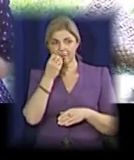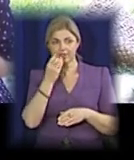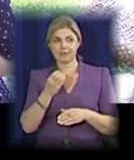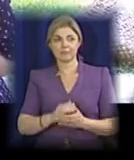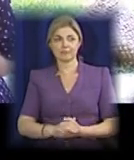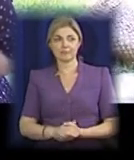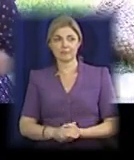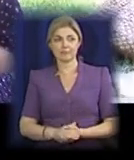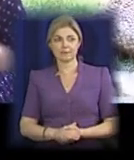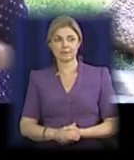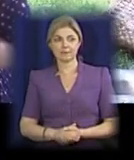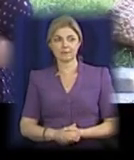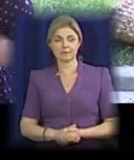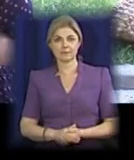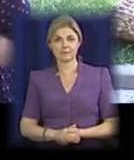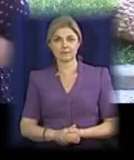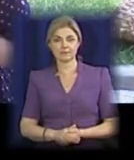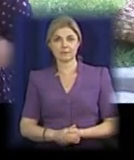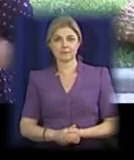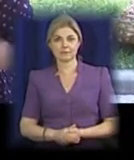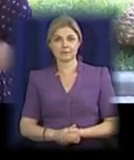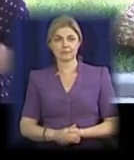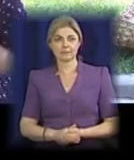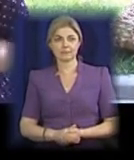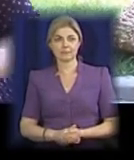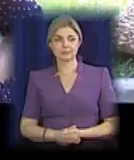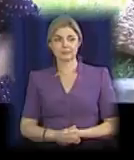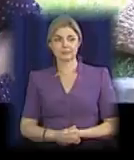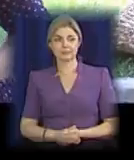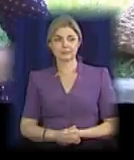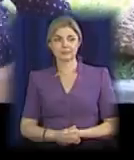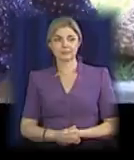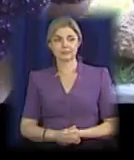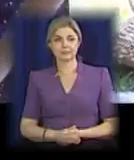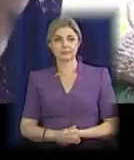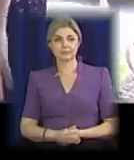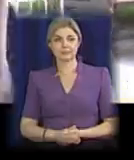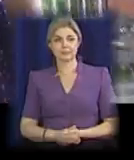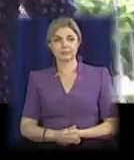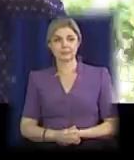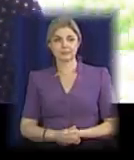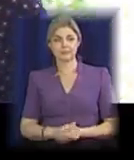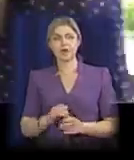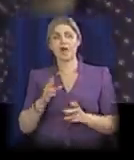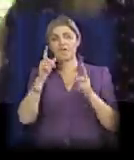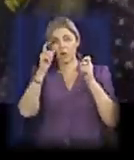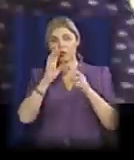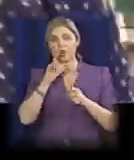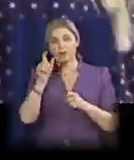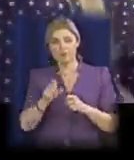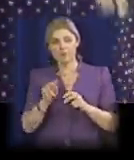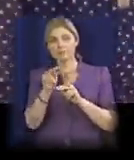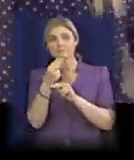нижче декольте. Так, зумничка, все вірно. Але я все ж таки